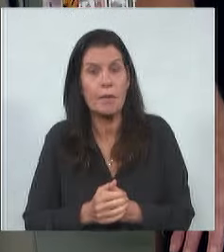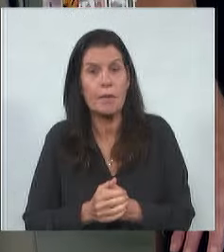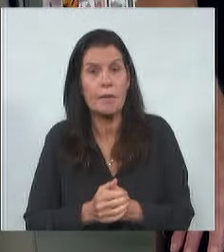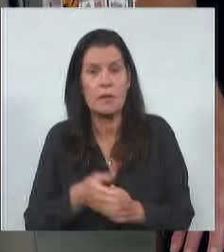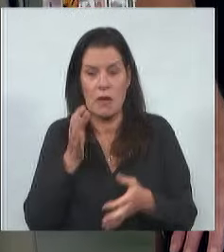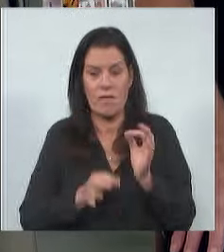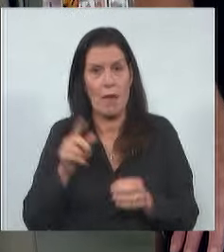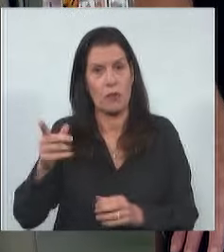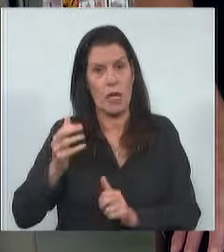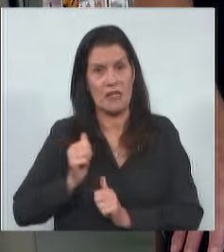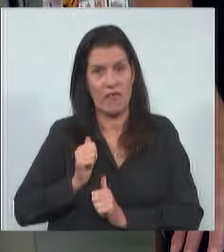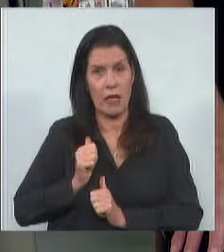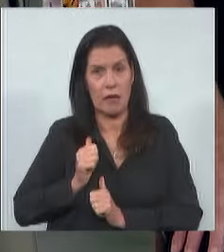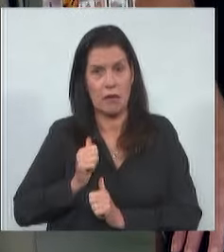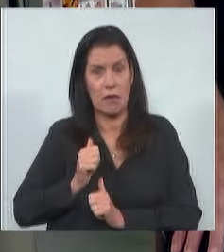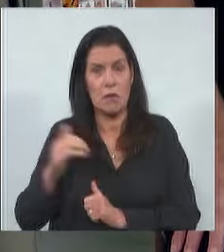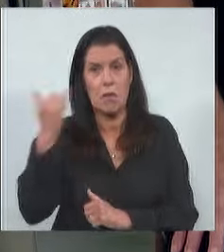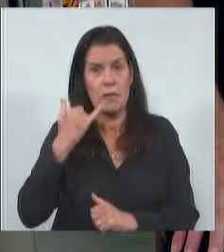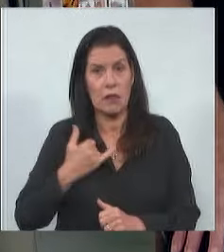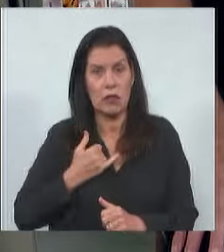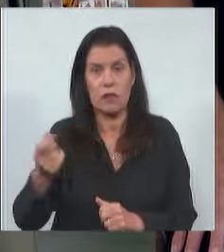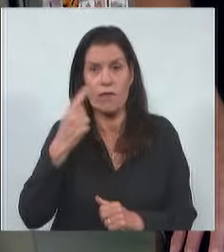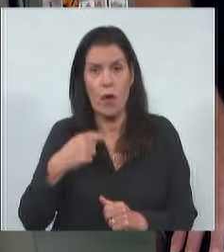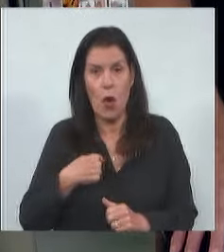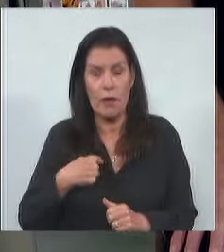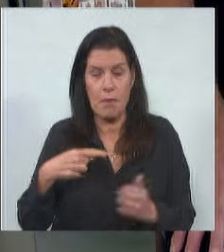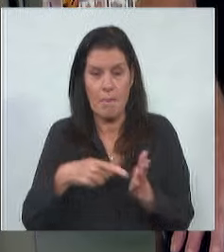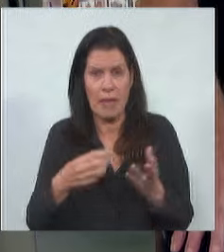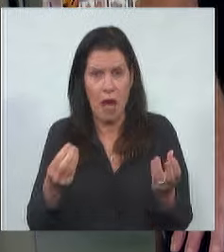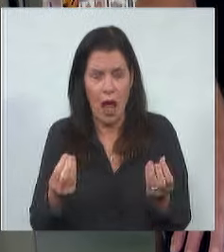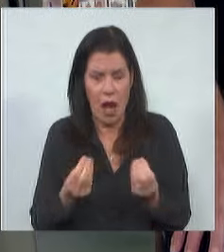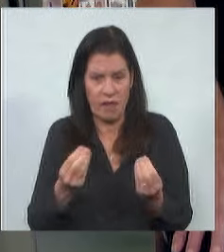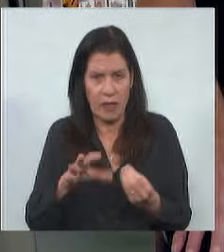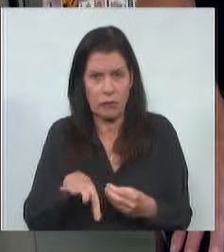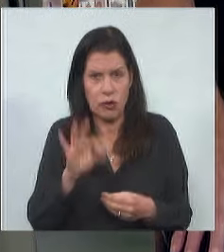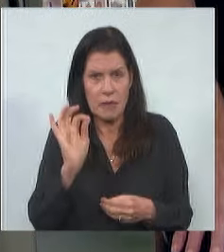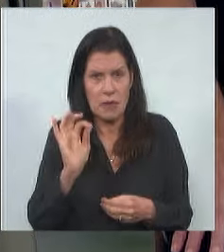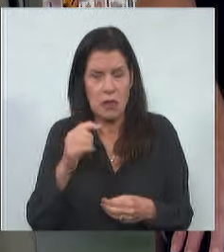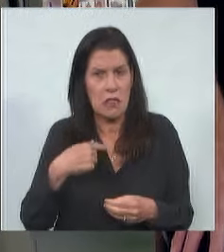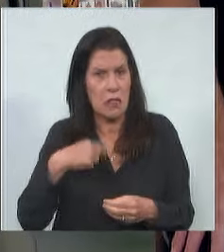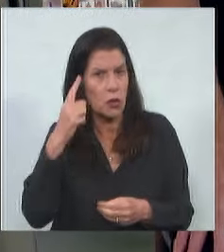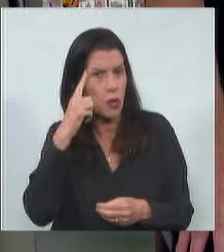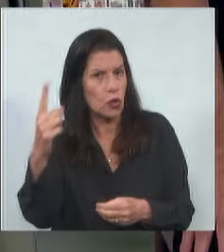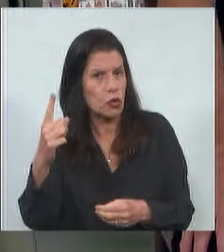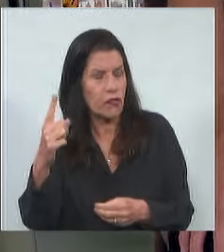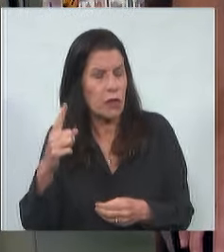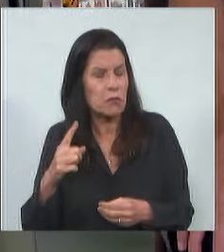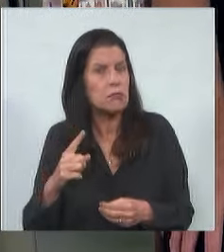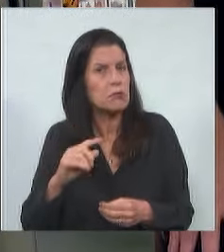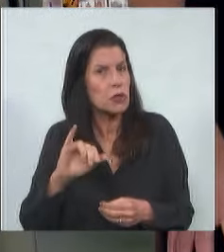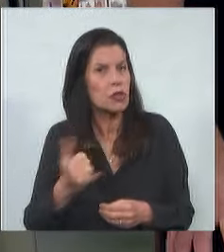הצבאית, הם מתקשרים ואומרים לנו, לאור הממצאים האלה, אז אנחנו חושבים בהחלט שיש משנה